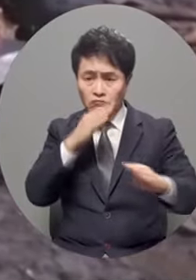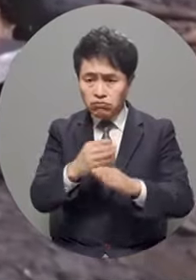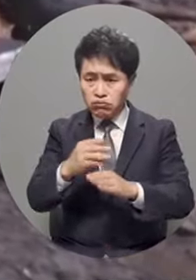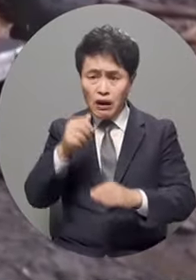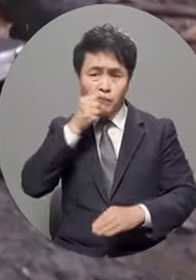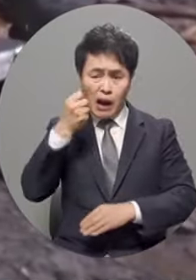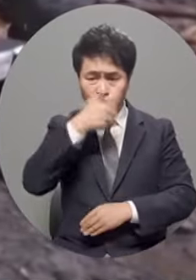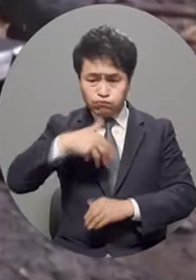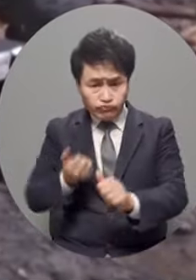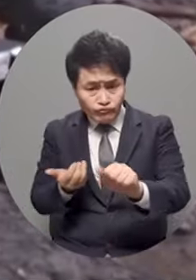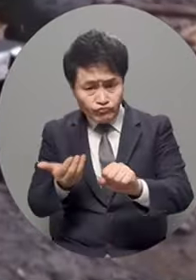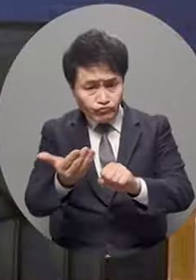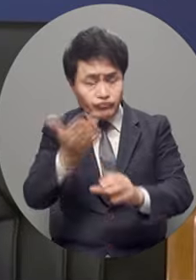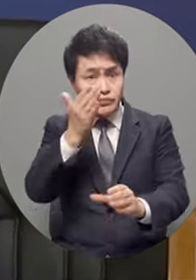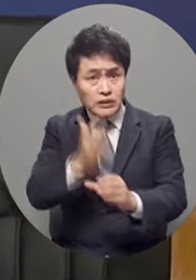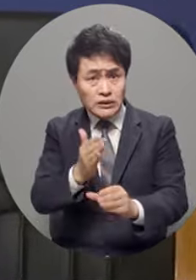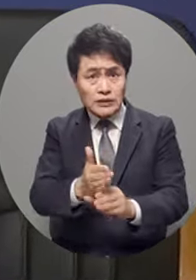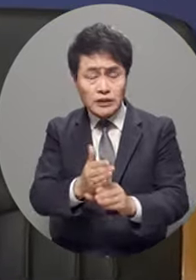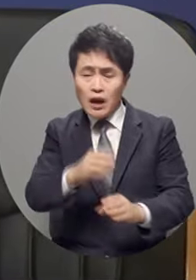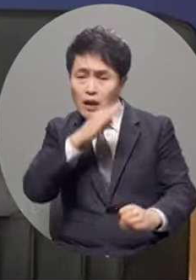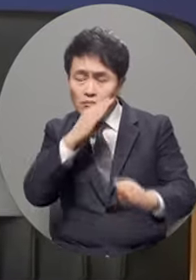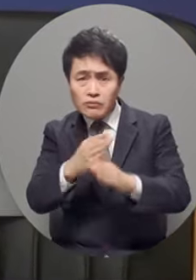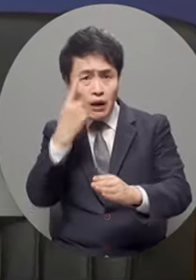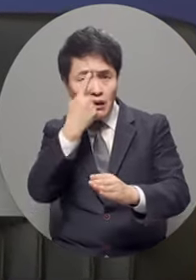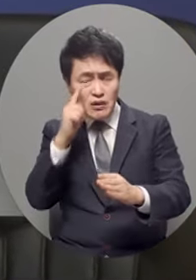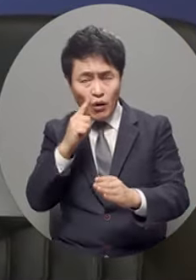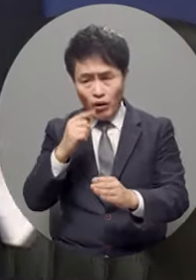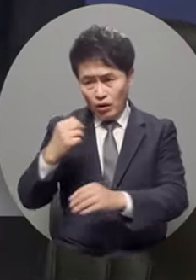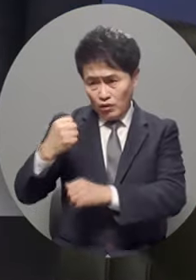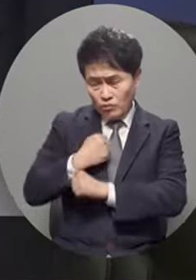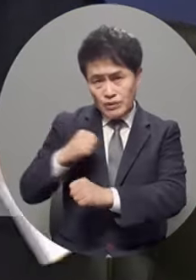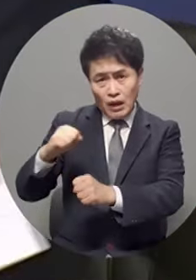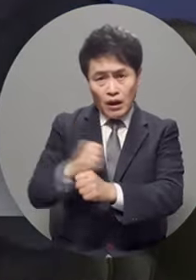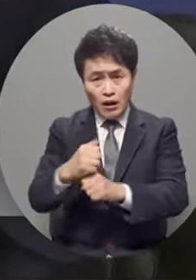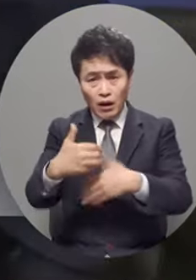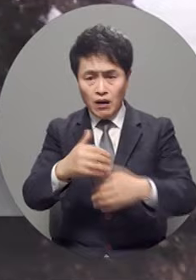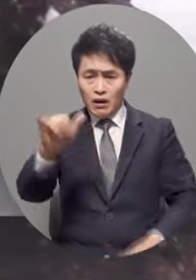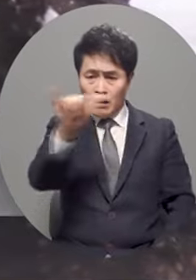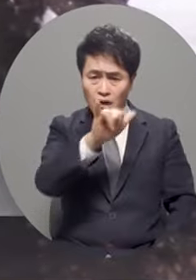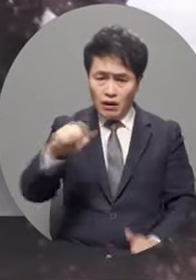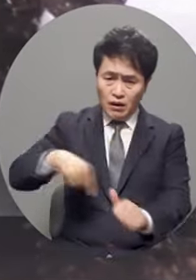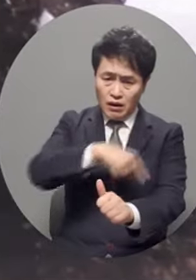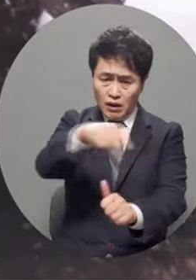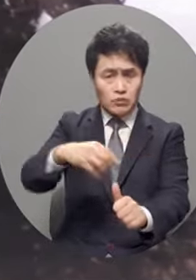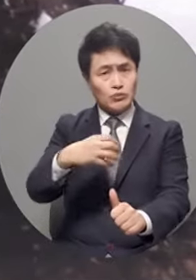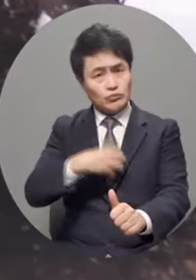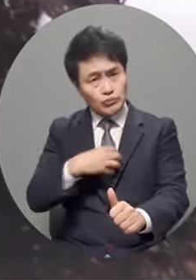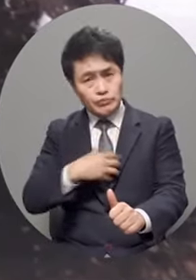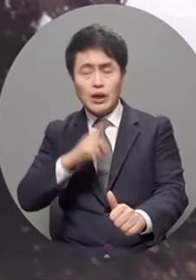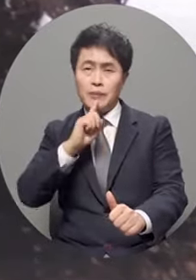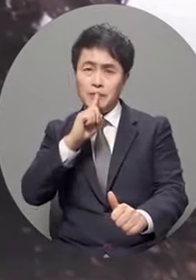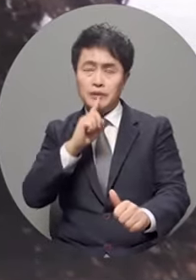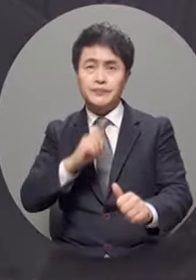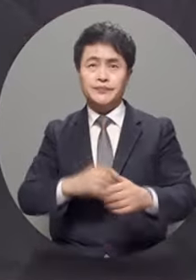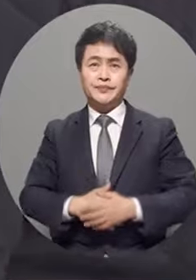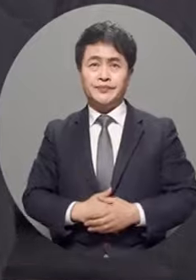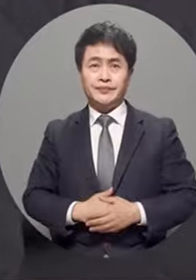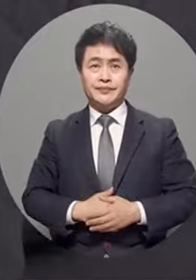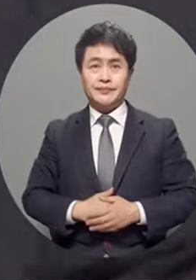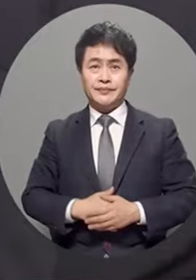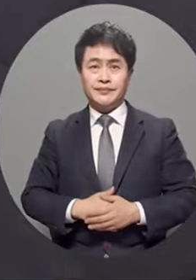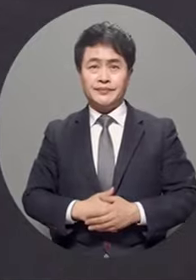수출도 쟁점이 되고 있는 가운데 북한과 러시아의 군사 협력이 한반도 안보에 위협이 될 거란 우려도 커지고 있습니다.